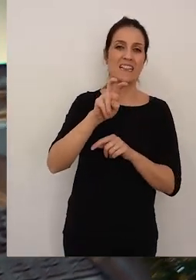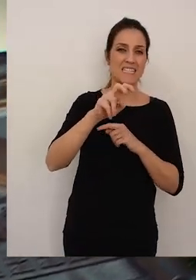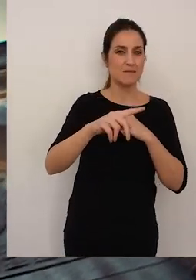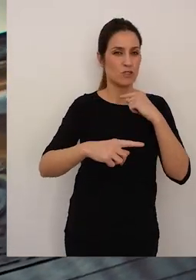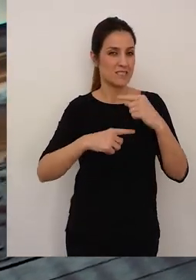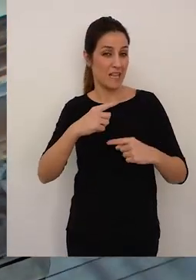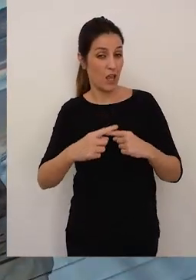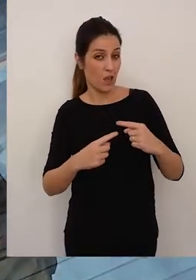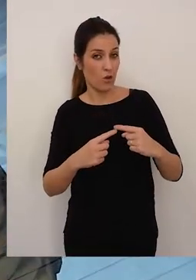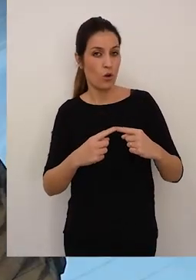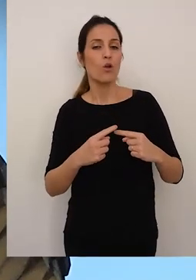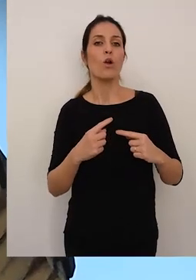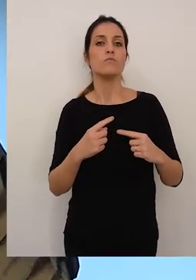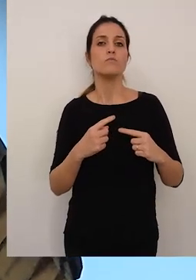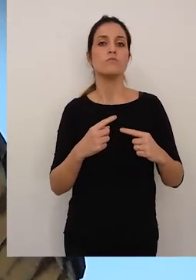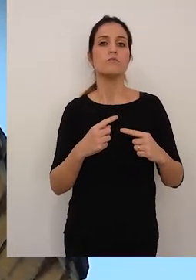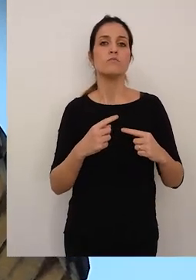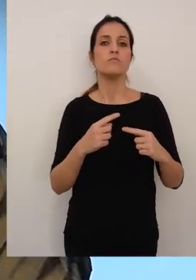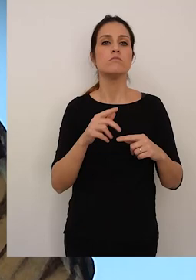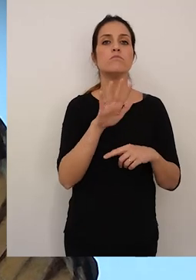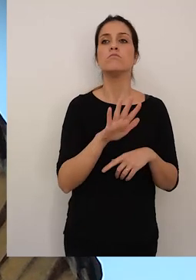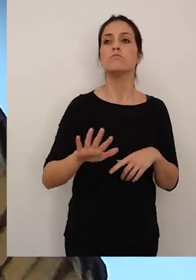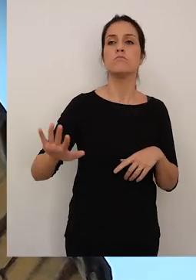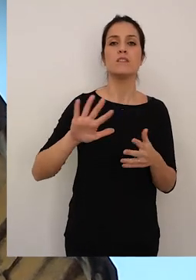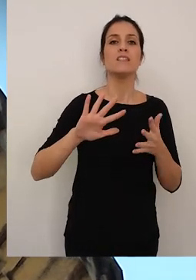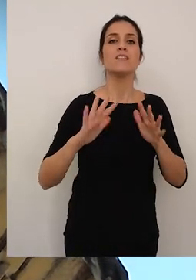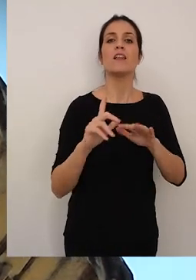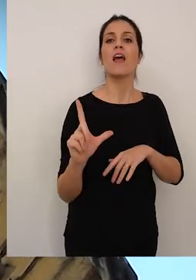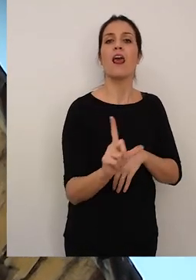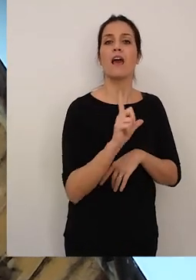secolo, ingentiliscono il luogo di eterno riposo.